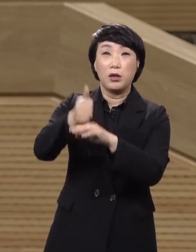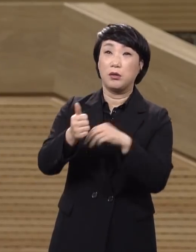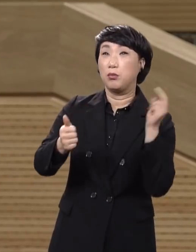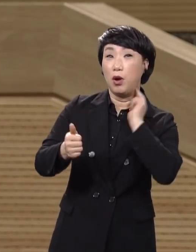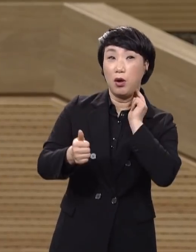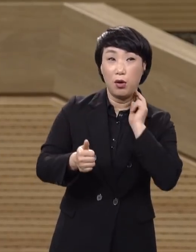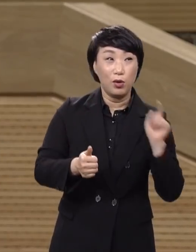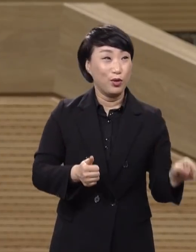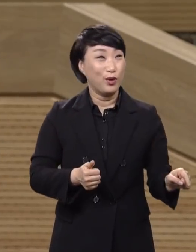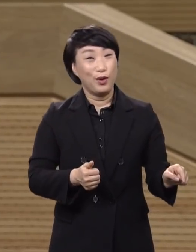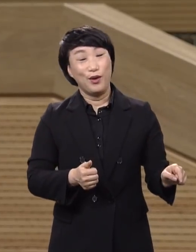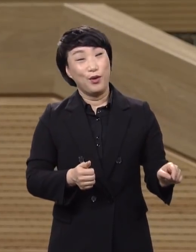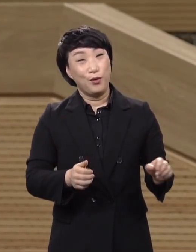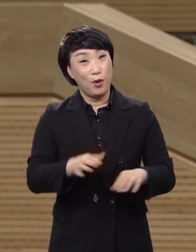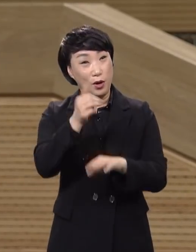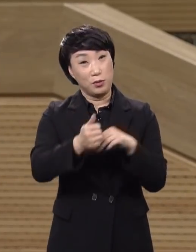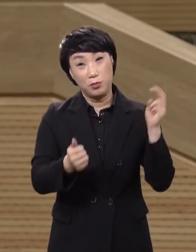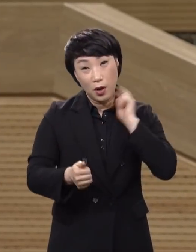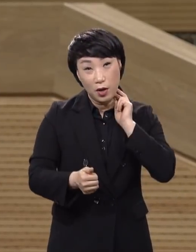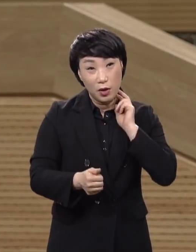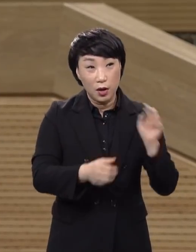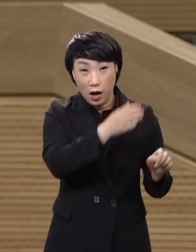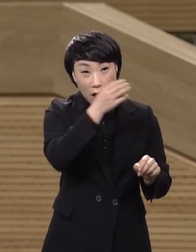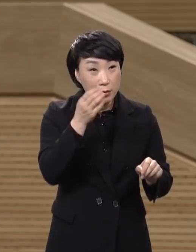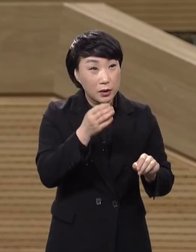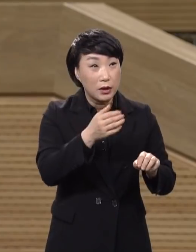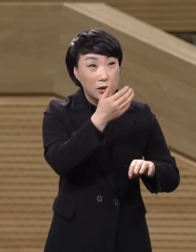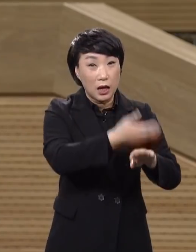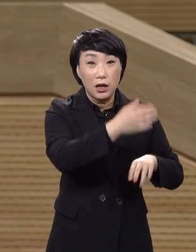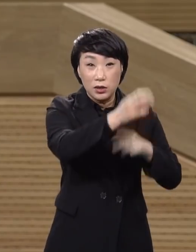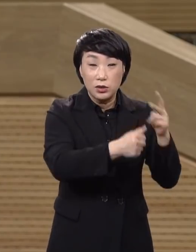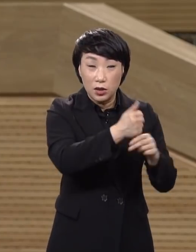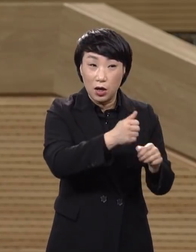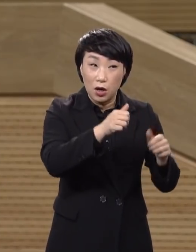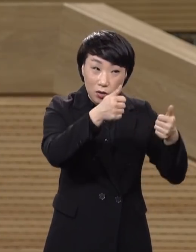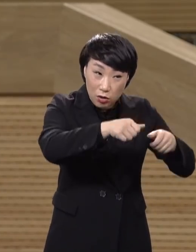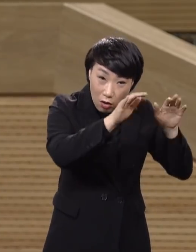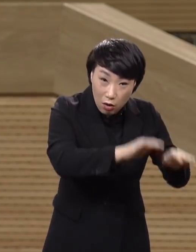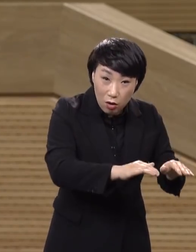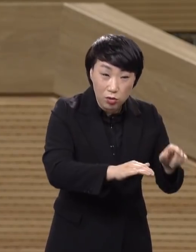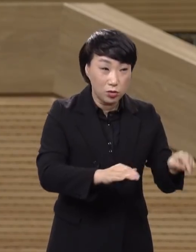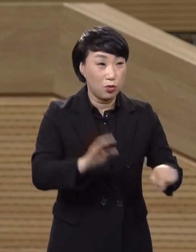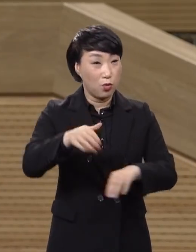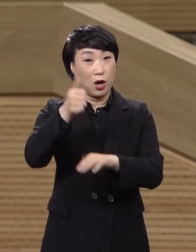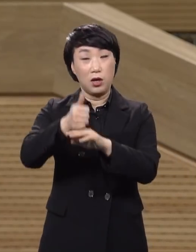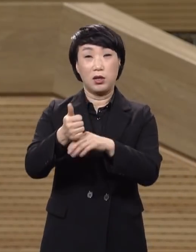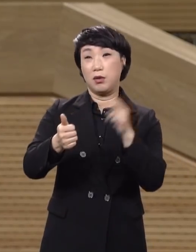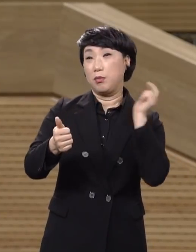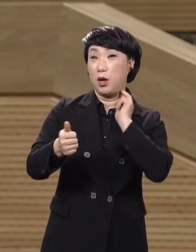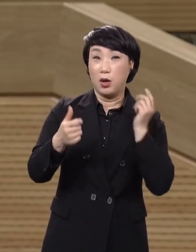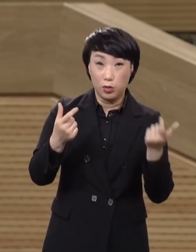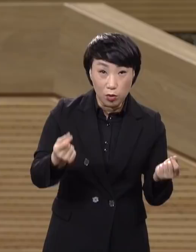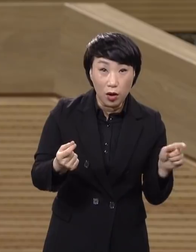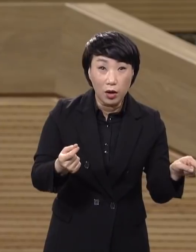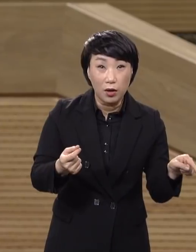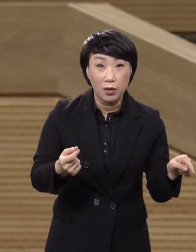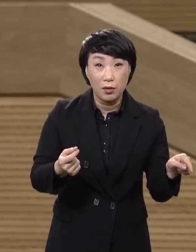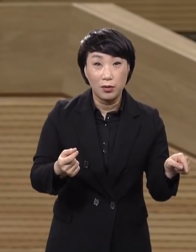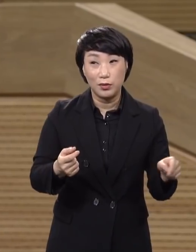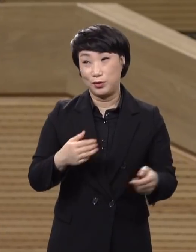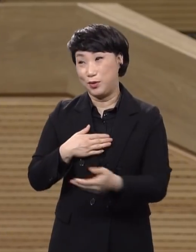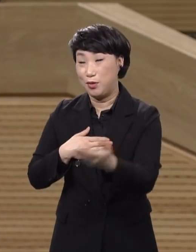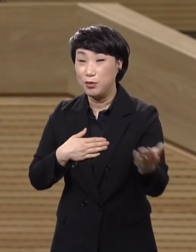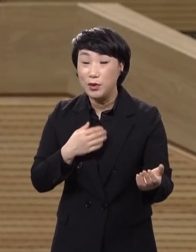배신해? 왕을 배신하고 감히 다른 신에게 절을 해? 이거는 왕에 대한 배신죄입니다.